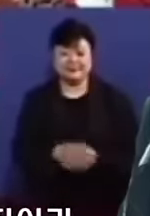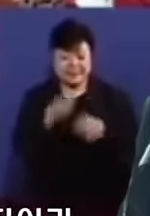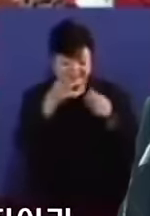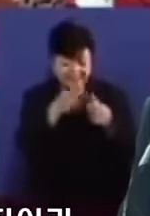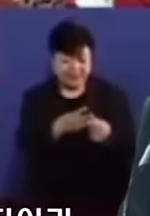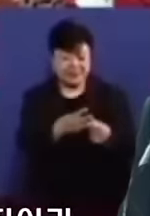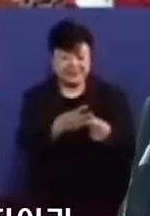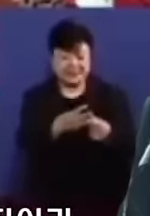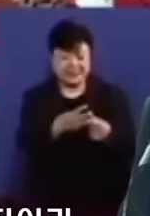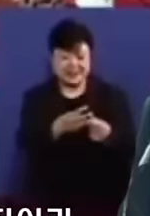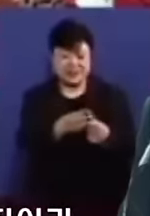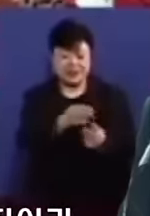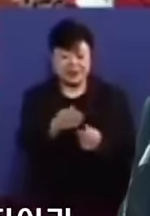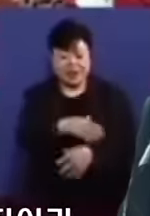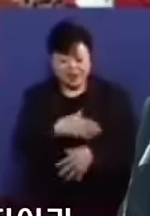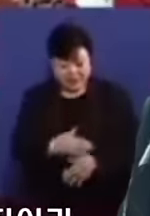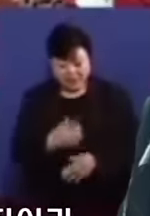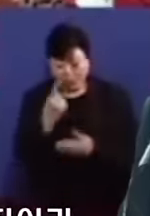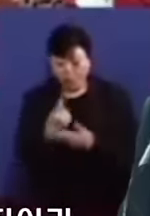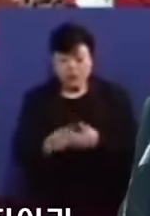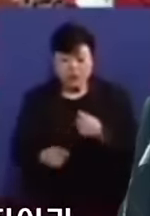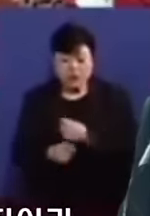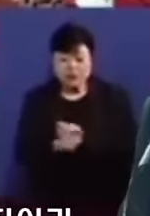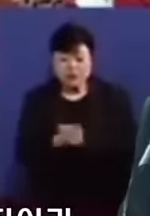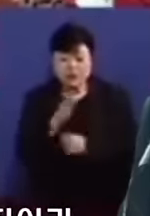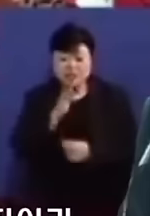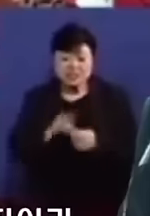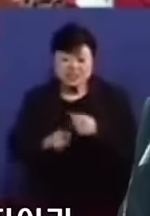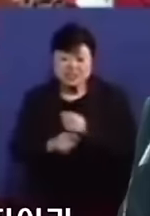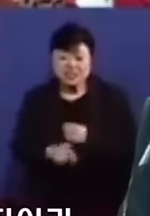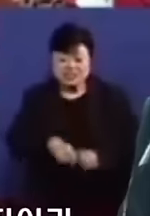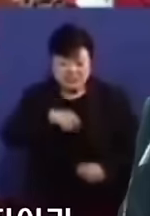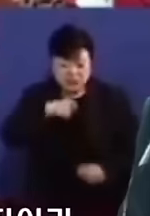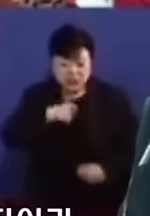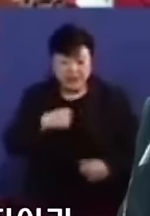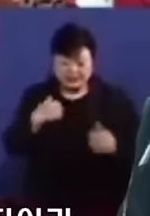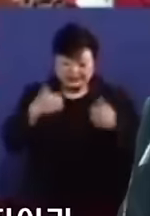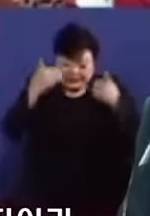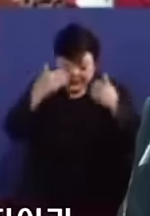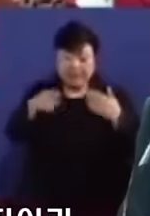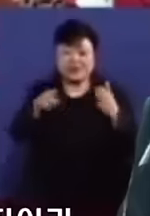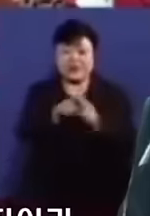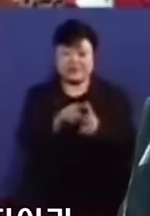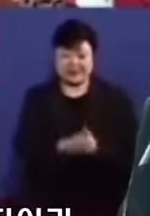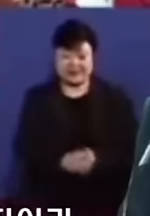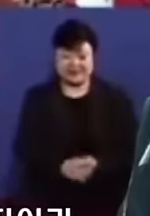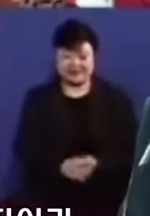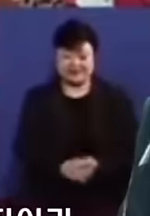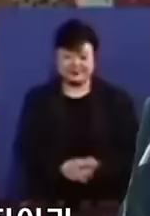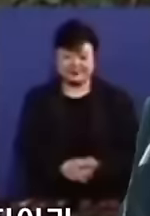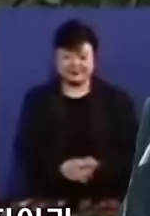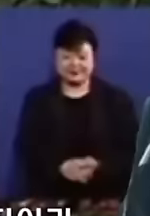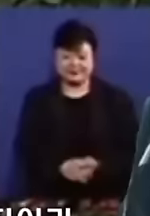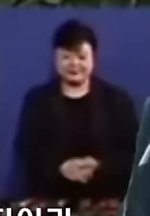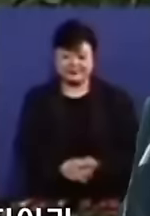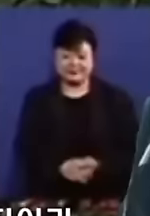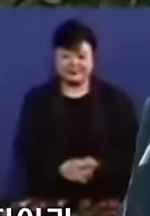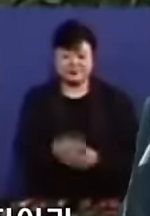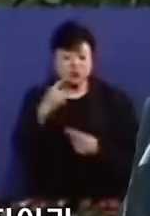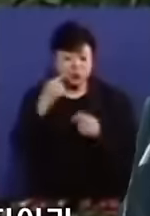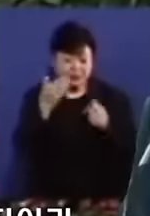셋째로, 우리에게 연약이 다가오는 것은 진리 속에 자라나게 하기 위한 것입니다. 저는